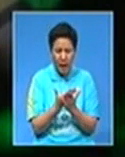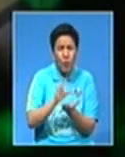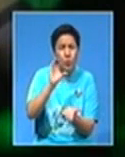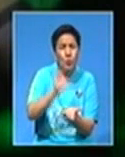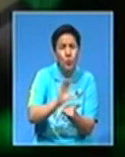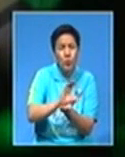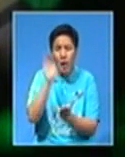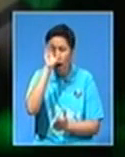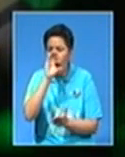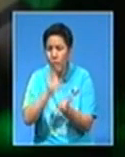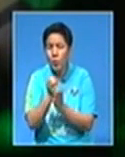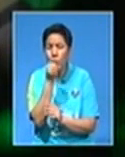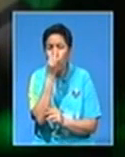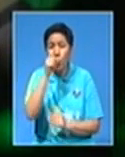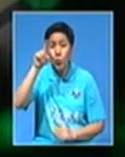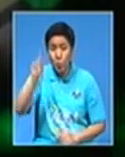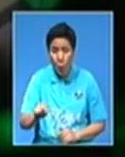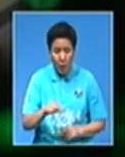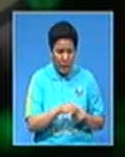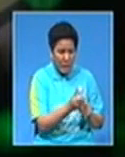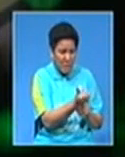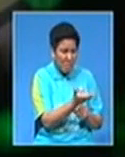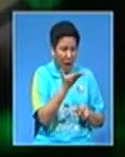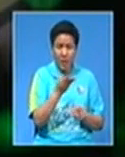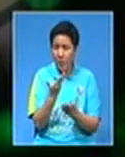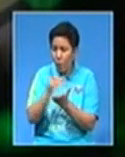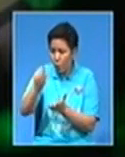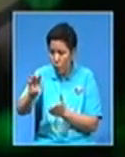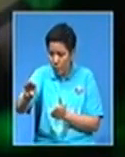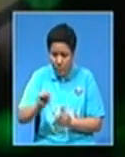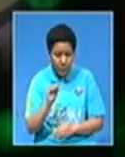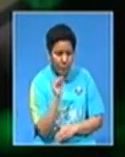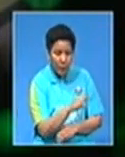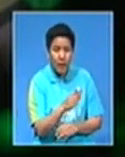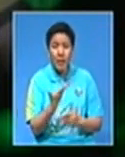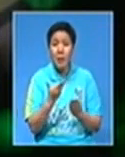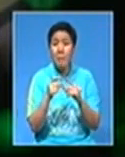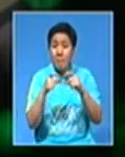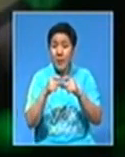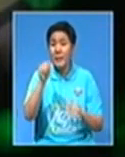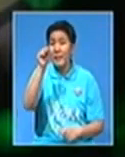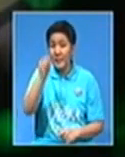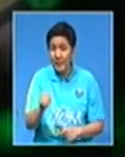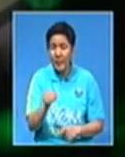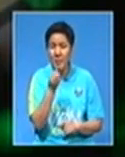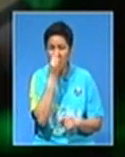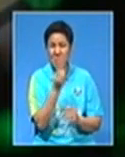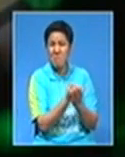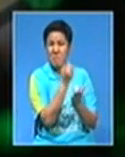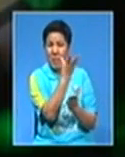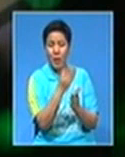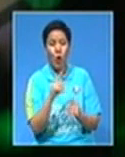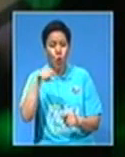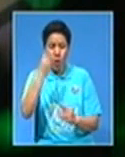นที่ดอกเบี้ยถูกกว่าหรือการเลือกชำระดอกเบี้ยบัตรเครดิตที่มีอัตราดอกเบี้ยสูงกว่